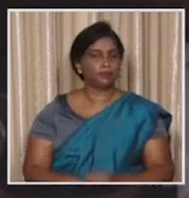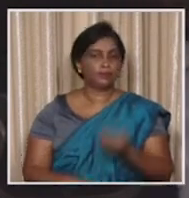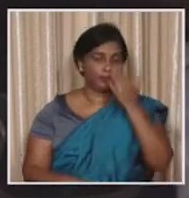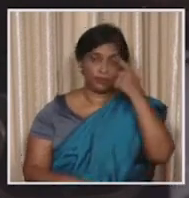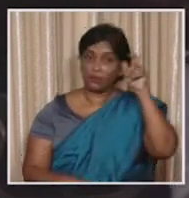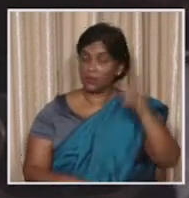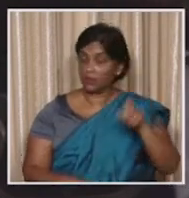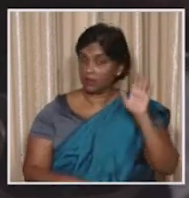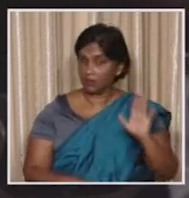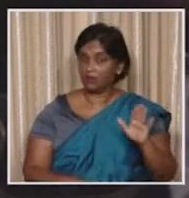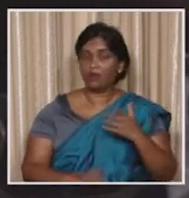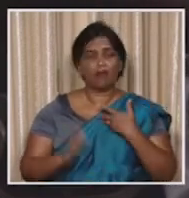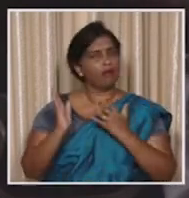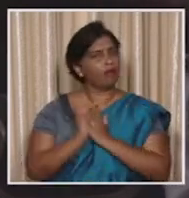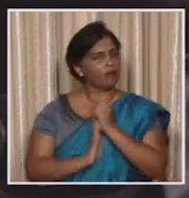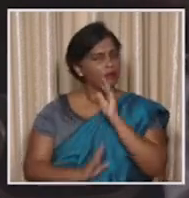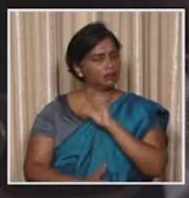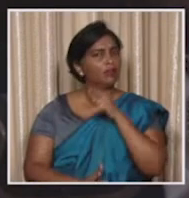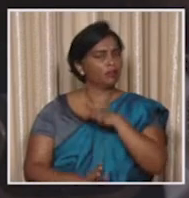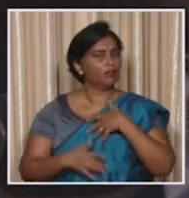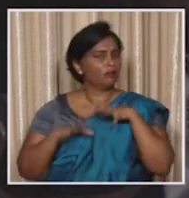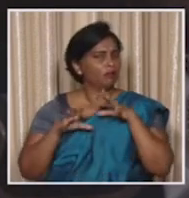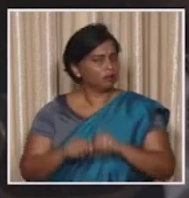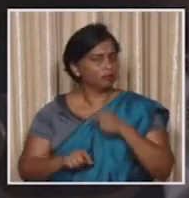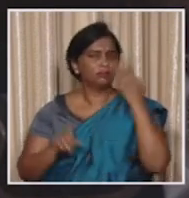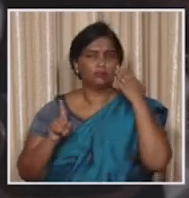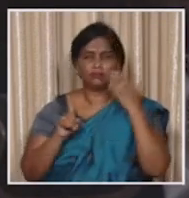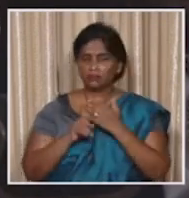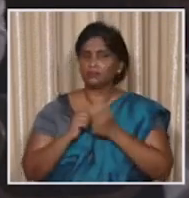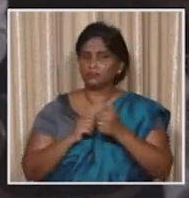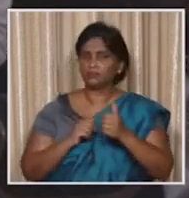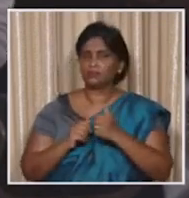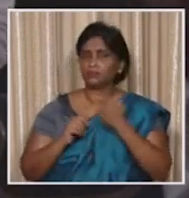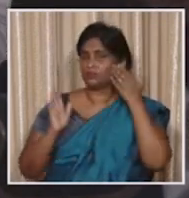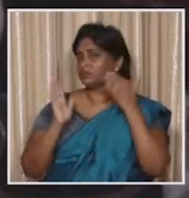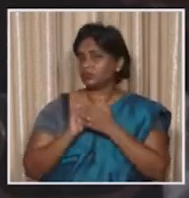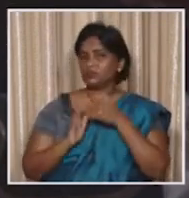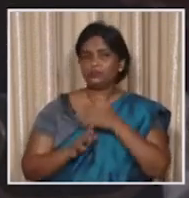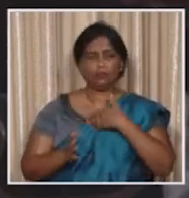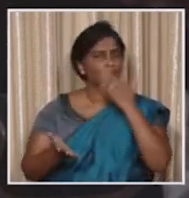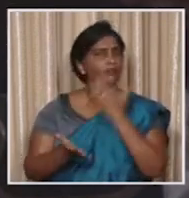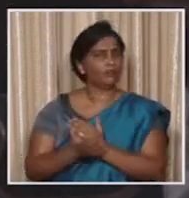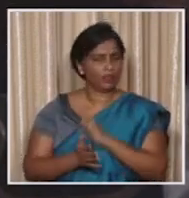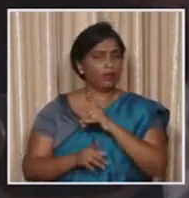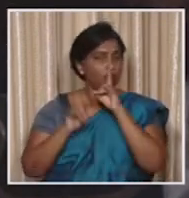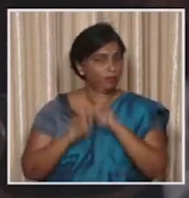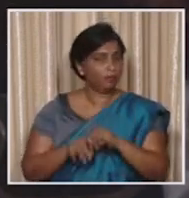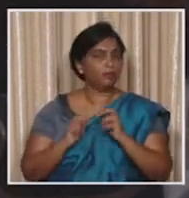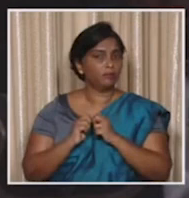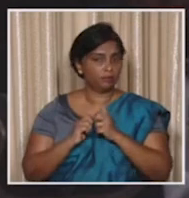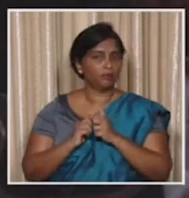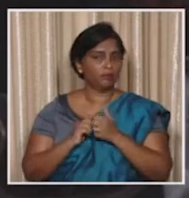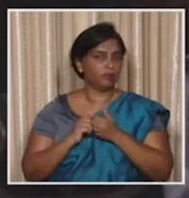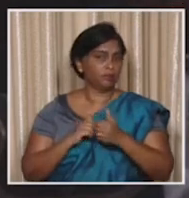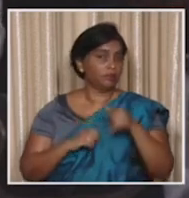அதை பயங்கரவாத முத்திரை குத்தி தமிழ் மக்கள் மீது ஒரு இனப்படுகொலை செய்து நீங்கள் அதை முடிவுக்கு கொண்டு வந்திருக்கிறீர்கள். துரதிருஷ்டவசமாக எங்களுடைய உரிமை